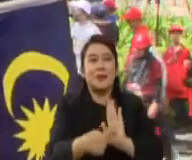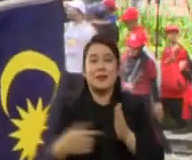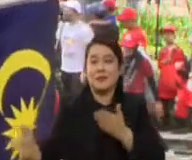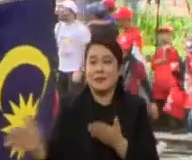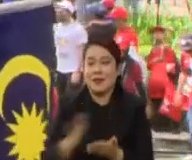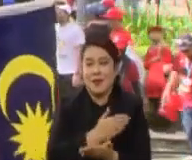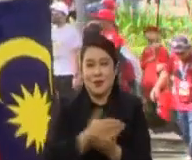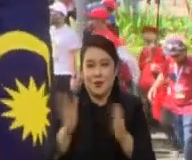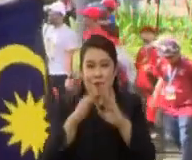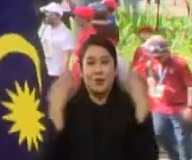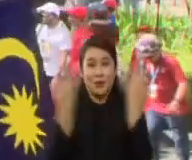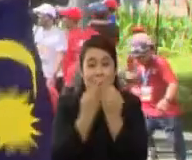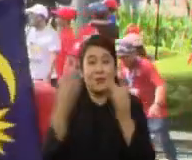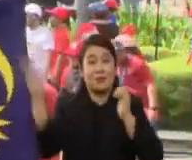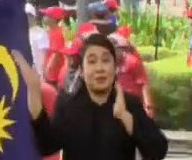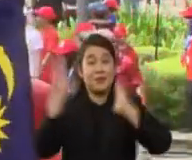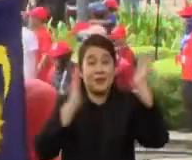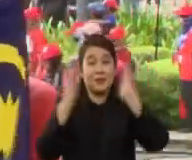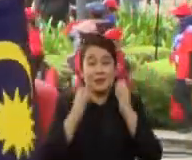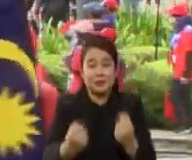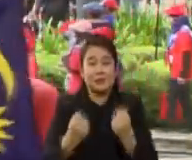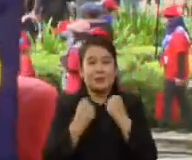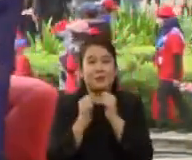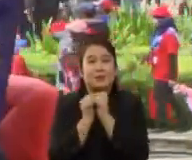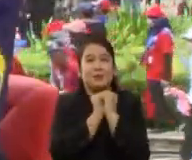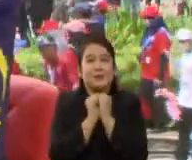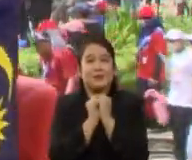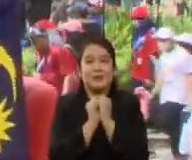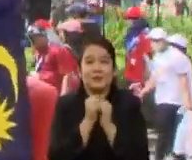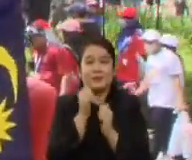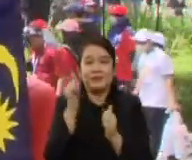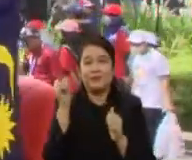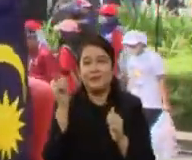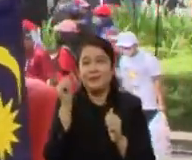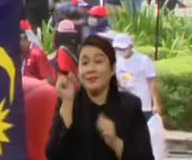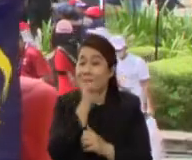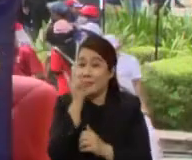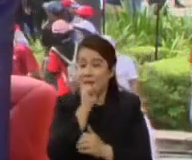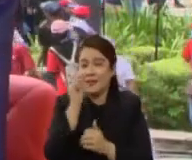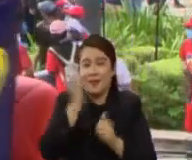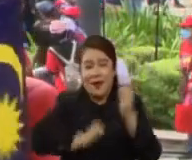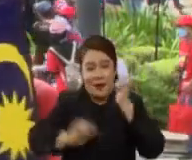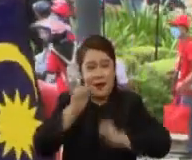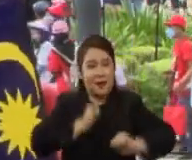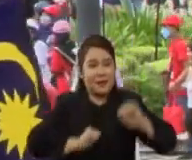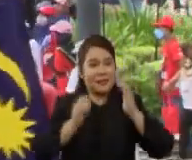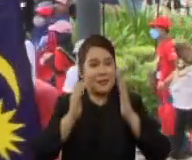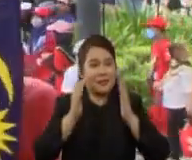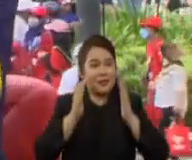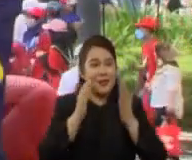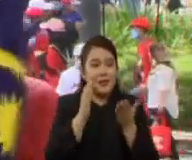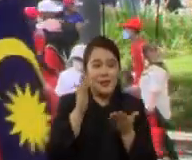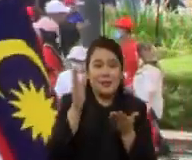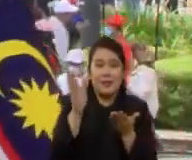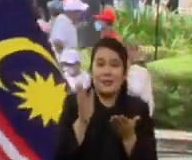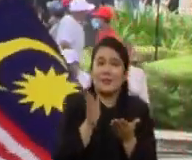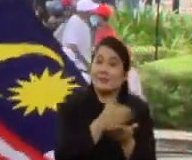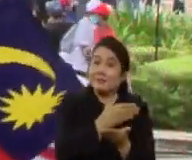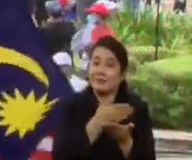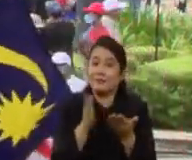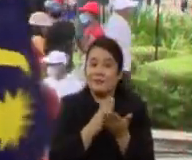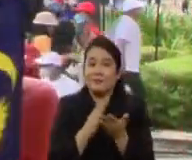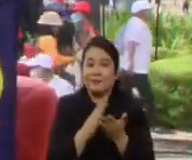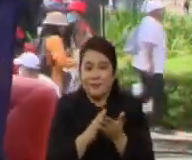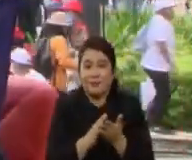lagu Keluarga Malaysia Teguh Bersama, nyanyian artis-artis terkenal tanah air, diiringi oleh orkestra